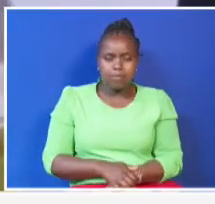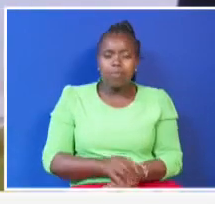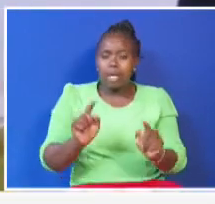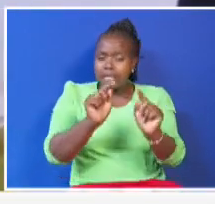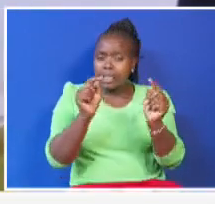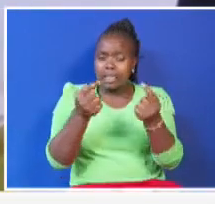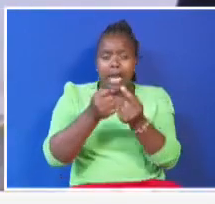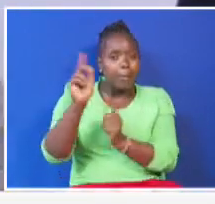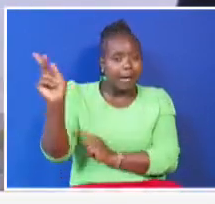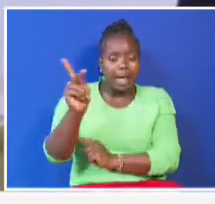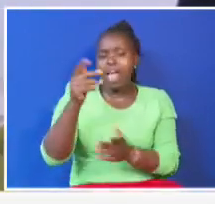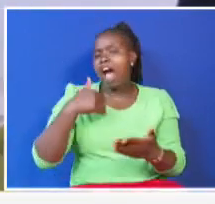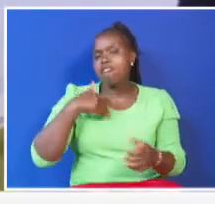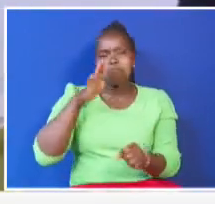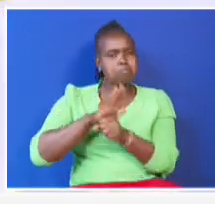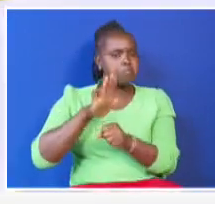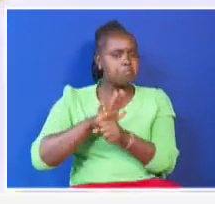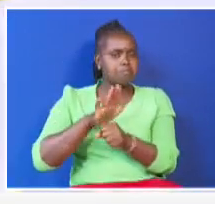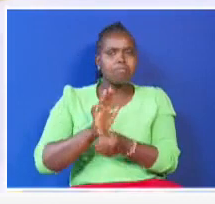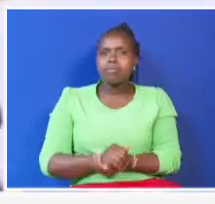Jamii za Kenya ni mingi.